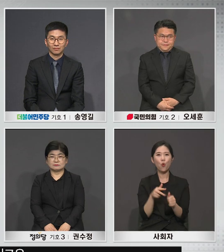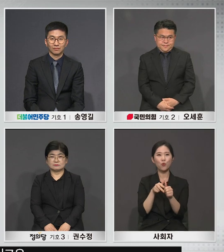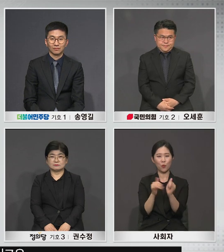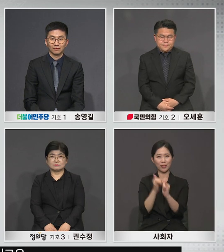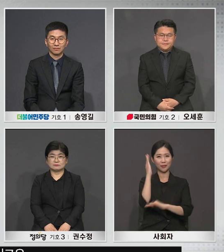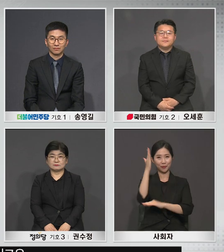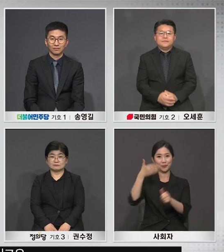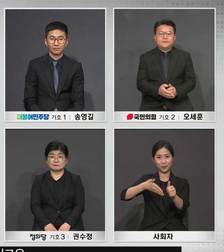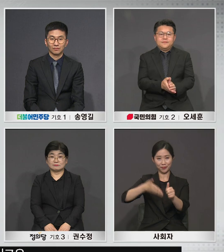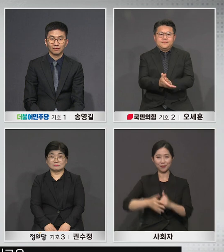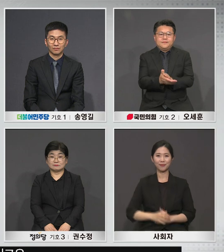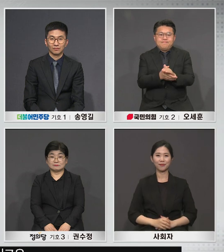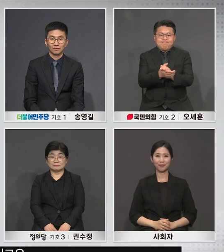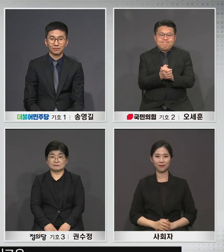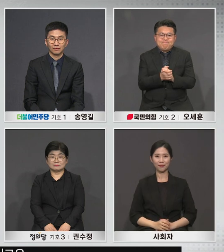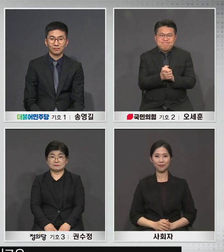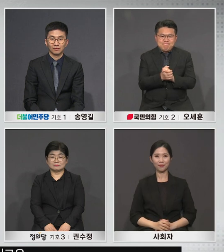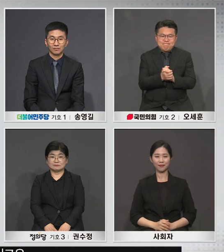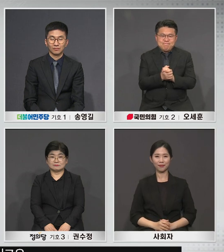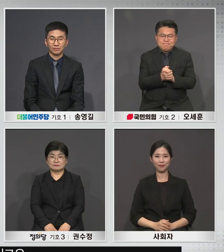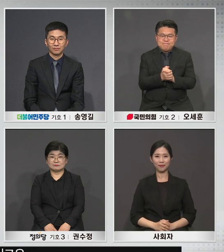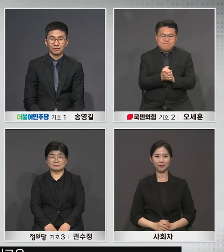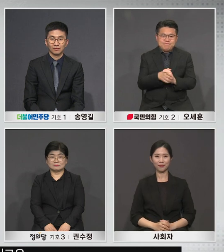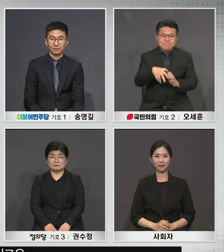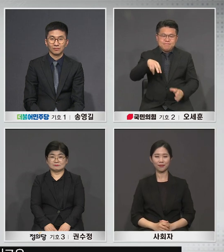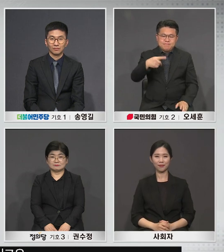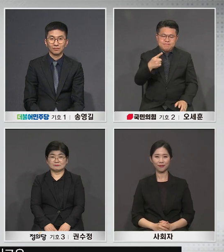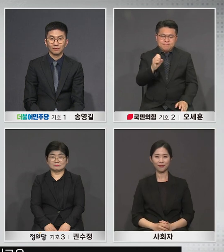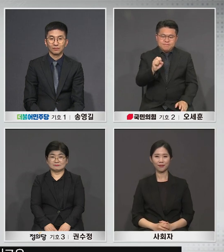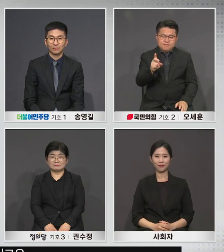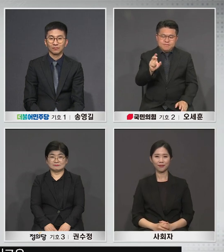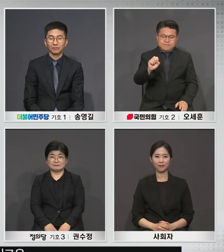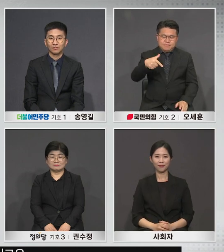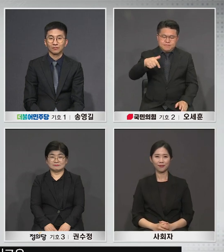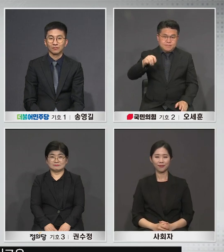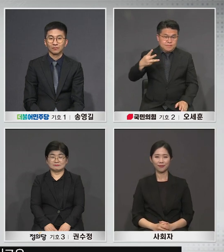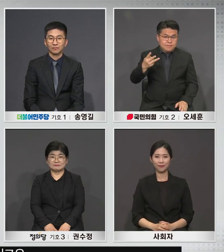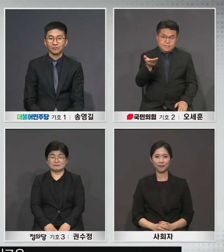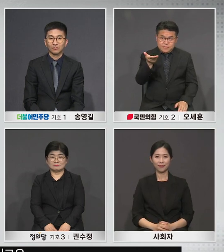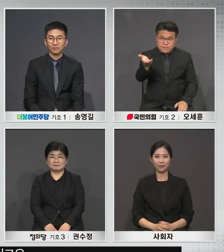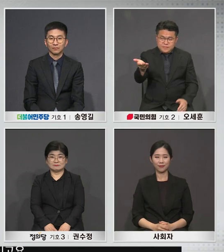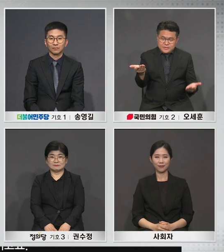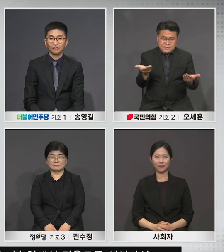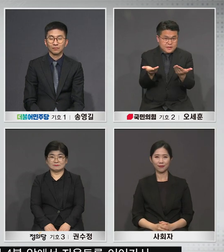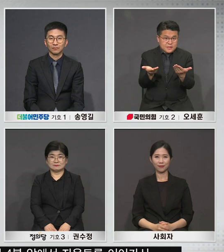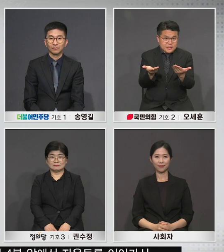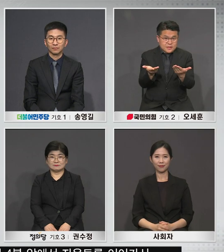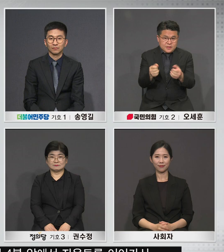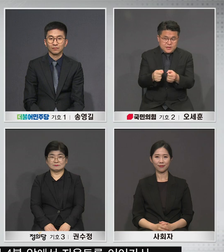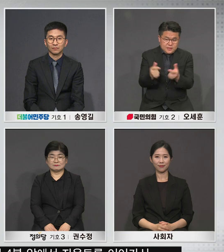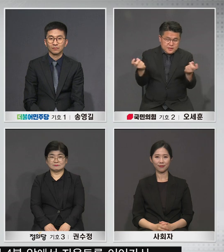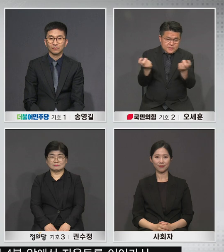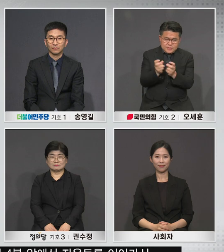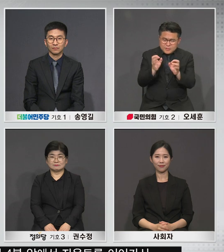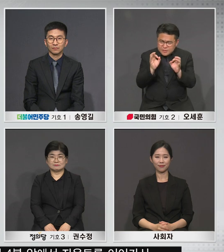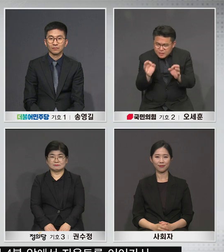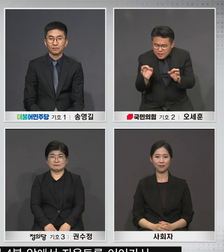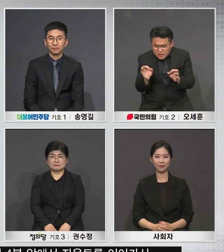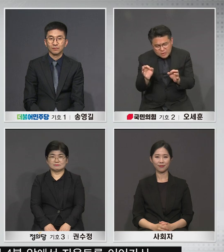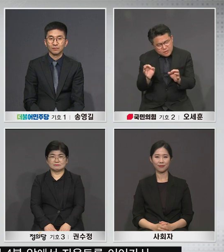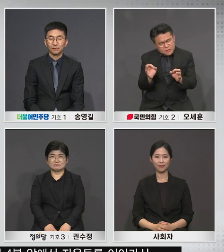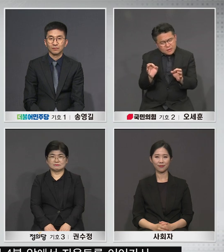주시죠. 송영길 후보의 일자리 창출 방법을 보니까 거의 우파적 시각과 거의